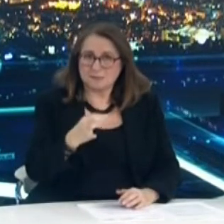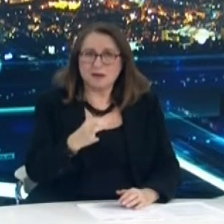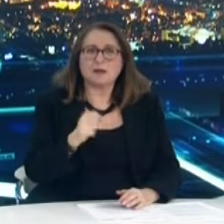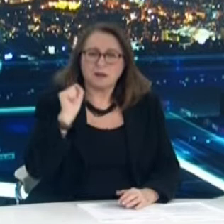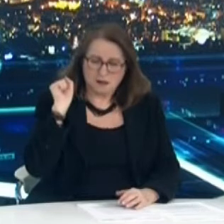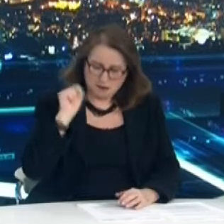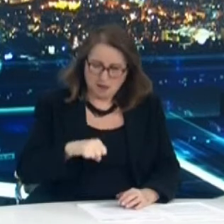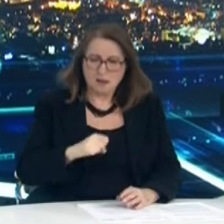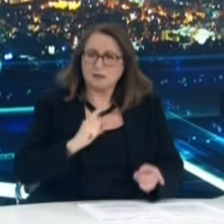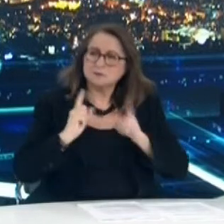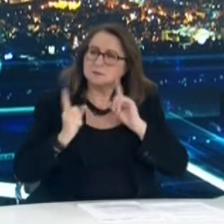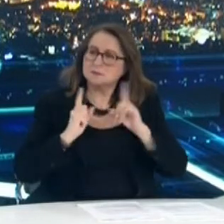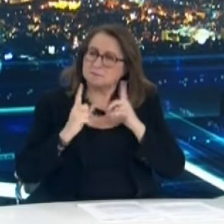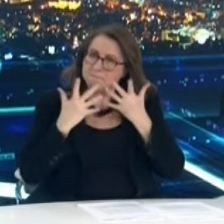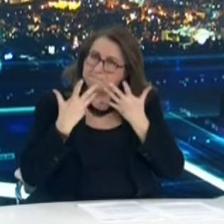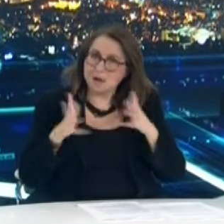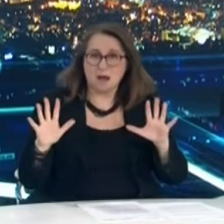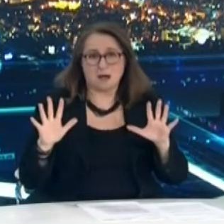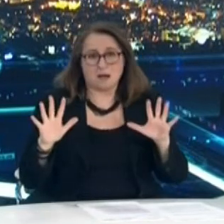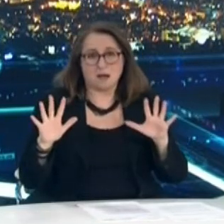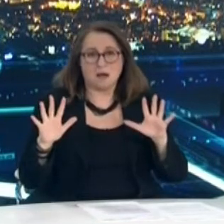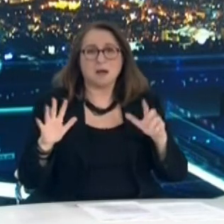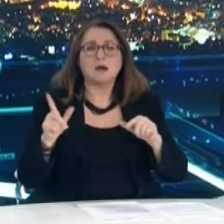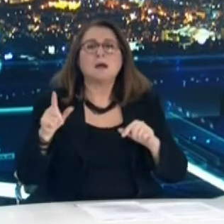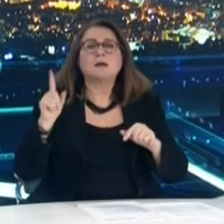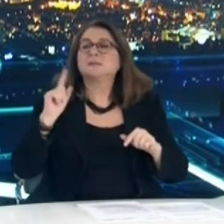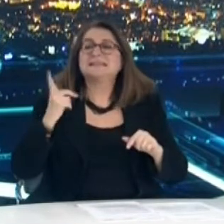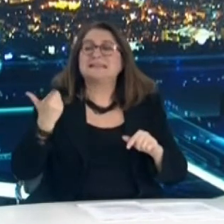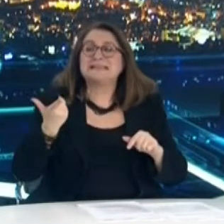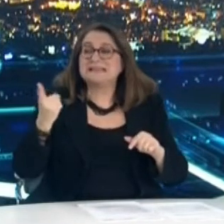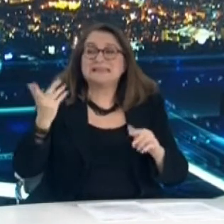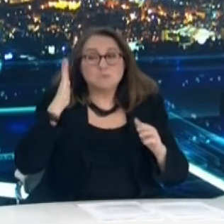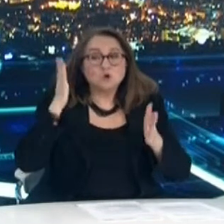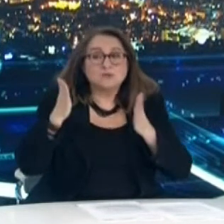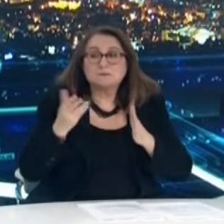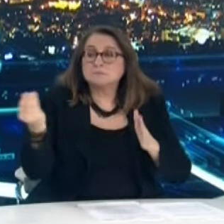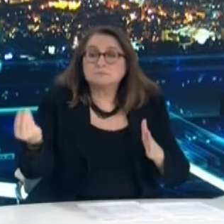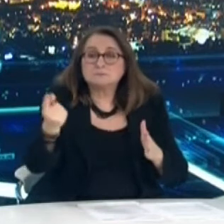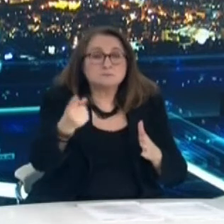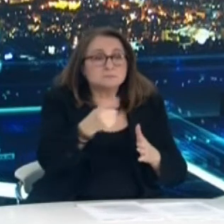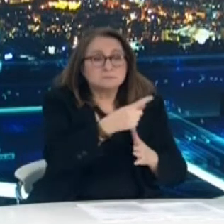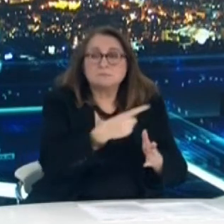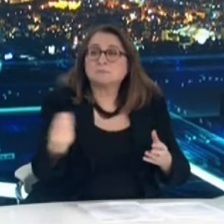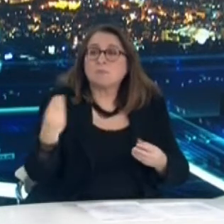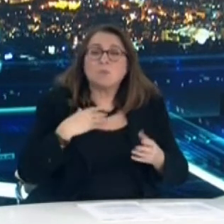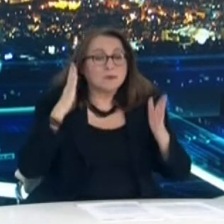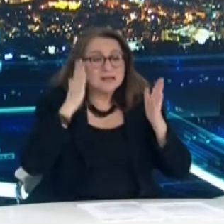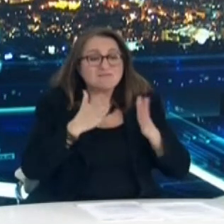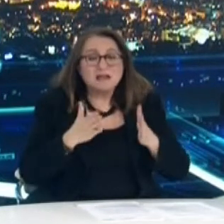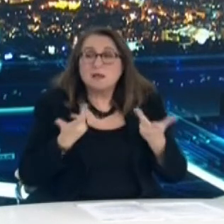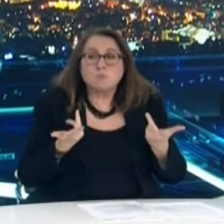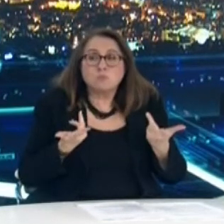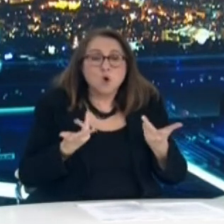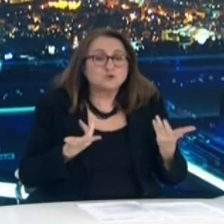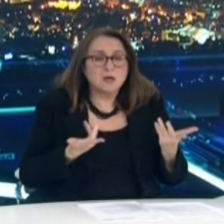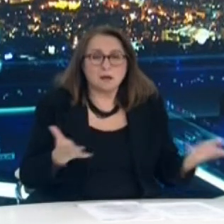υπάρχει συμφωνία στο ότι θα προσφέρει ο καθένας από τη μεριά του. Είναι μια επικοδομητική συνεργασία και από την αρχή